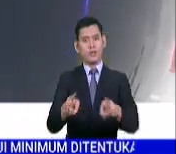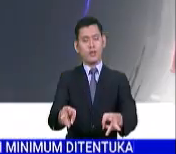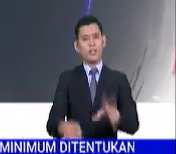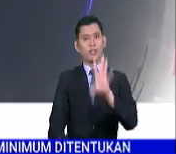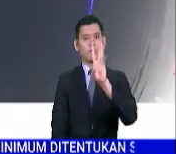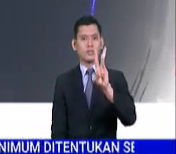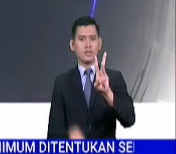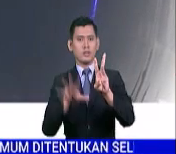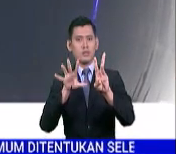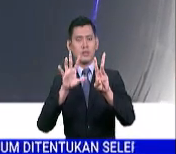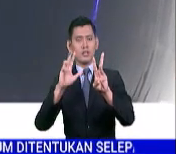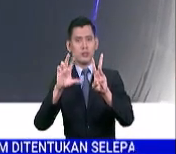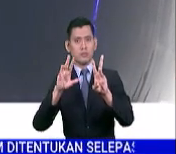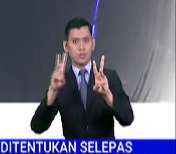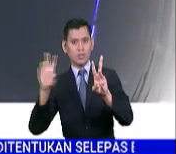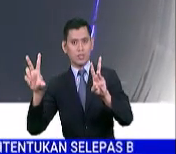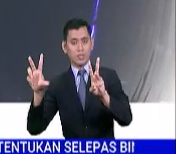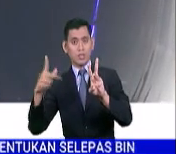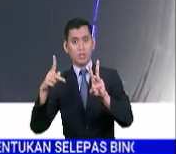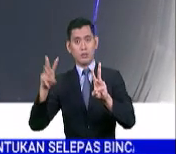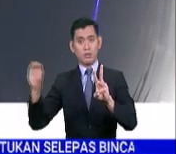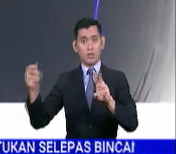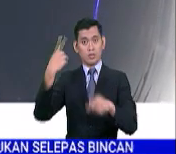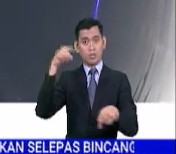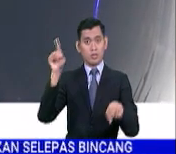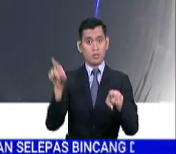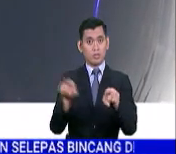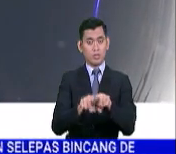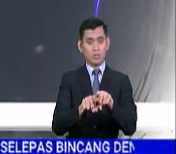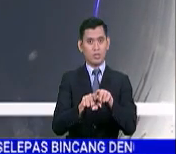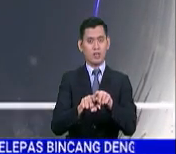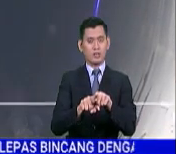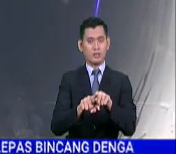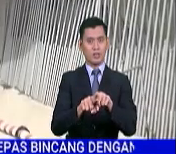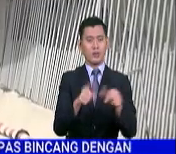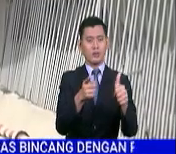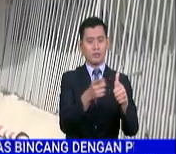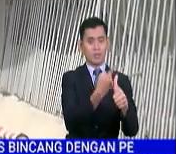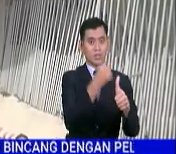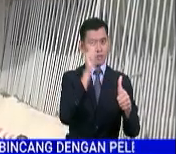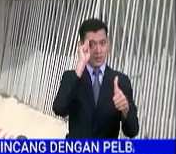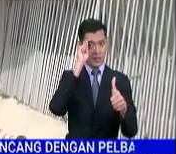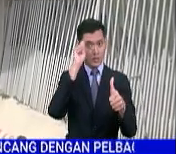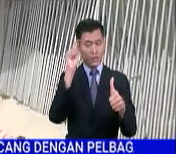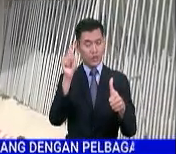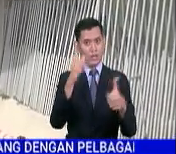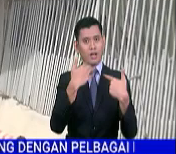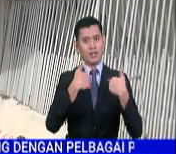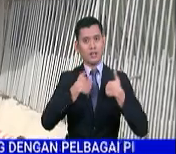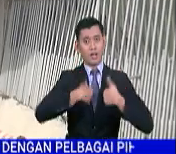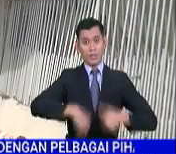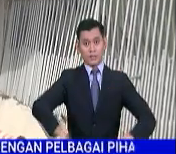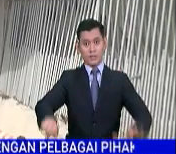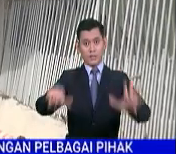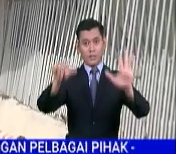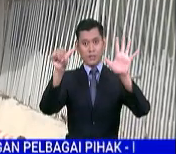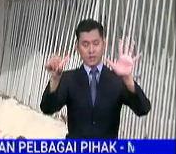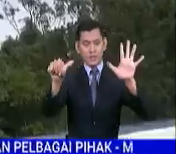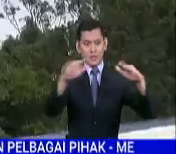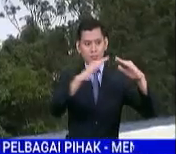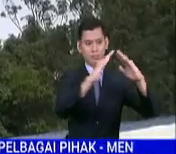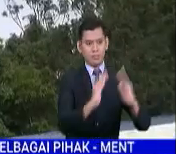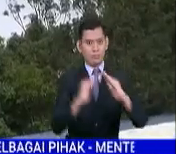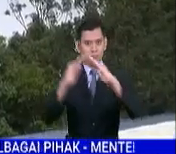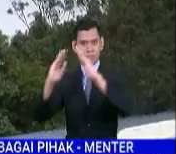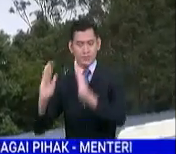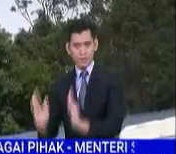km telah pun dipersetujui secara bersama oleh pihak terlibat termasuk Terengganu yang mempunyai 6 stesen perhentian.